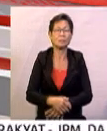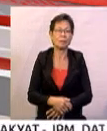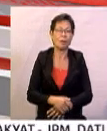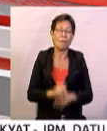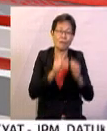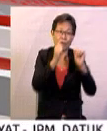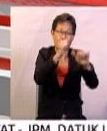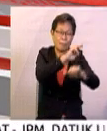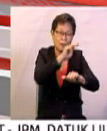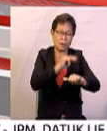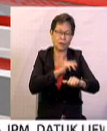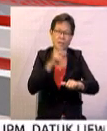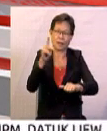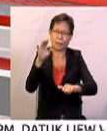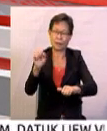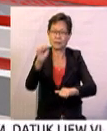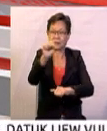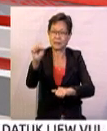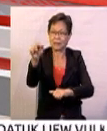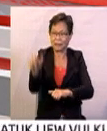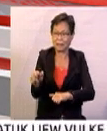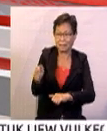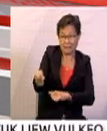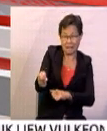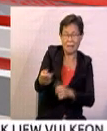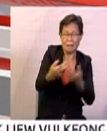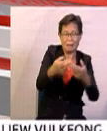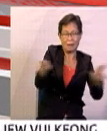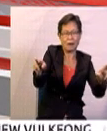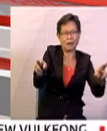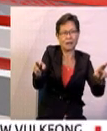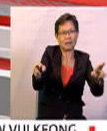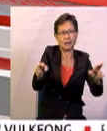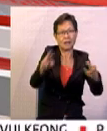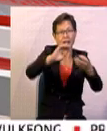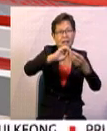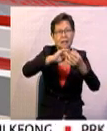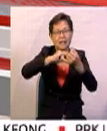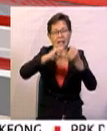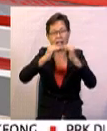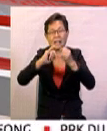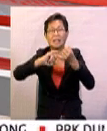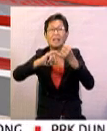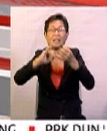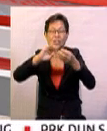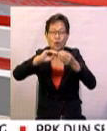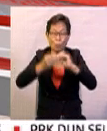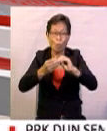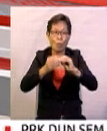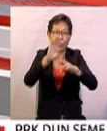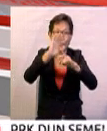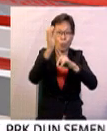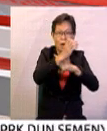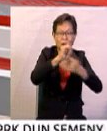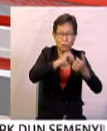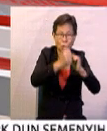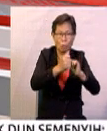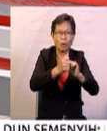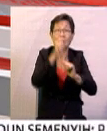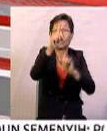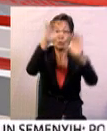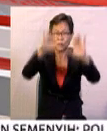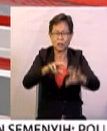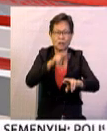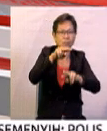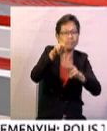Terlebih dahulu, Menteri Belia dan Sukan Syed Saddiq Syed Abdul Rahman melancarkan Indeks Budaya Sukan, iaitu satu mekanisme pemantauan